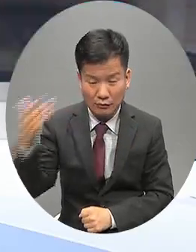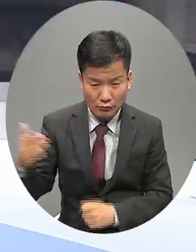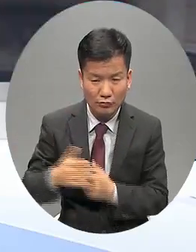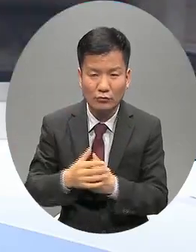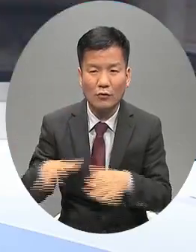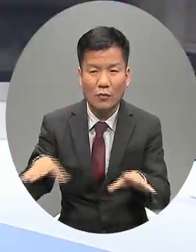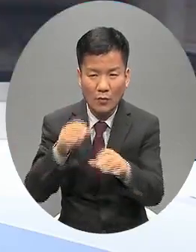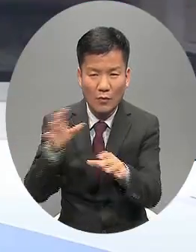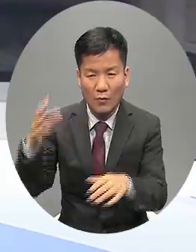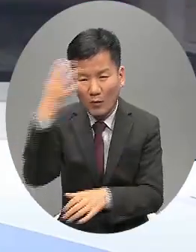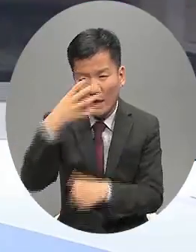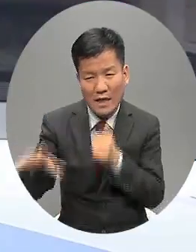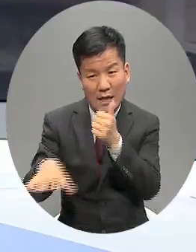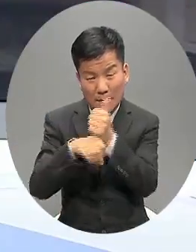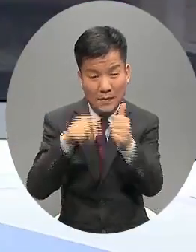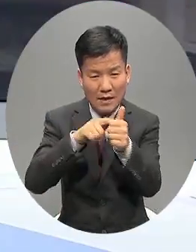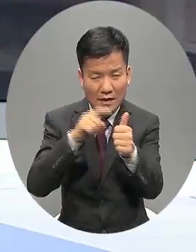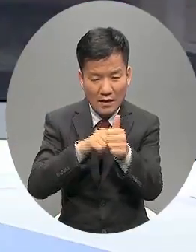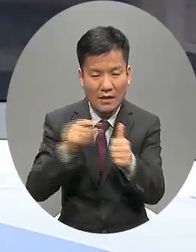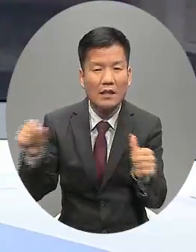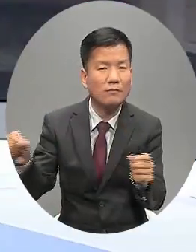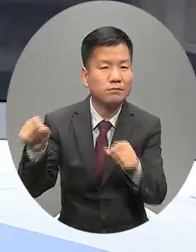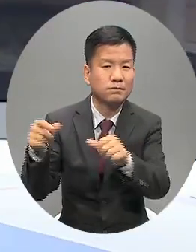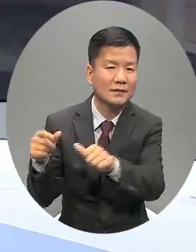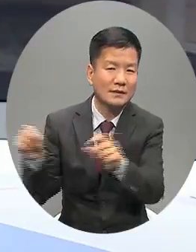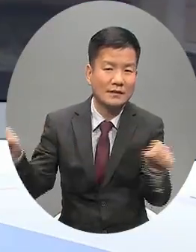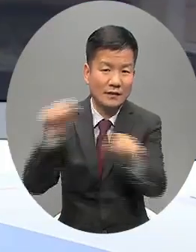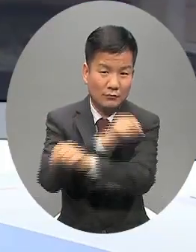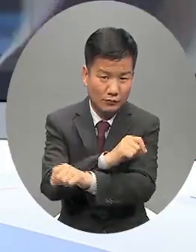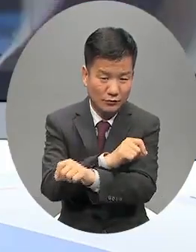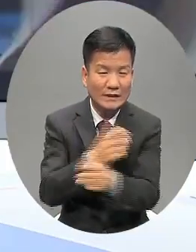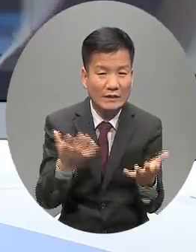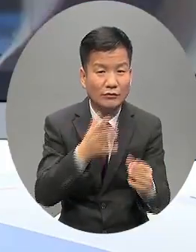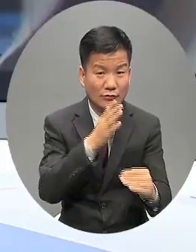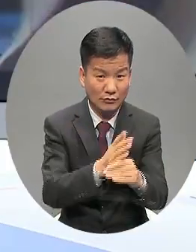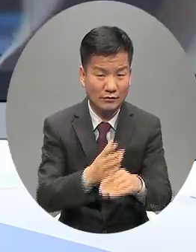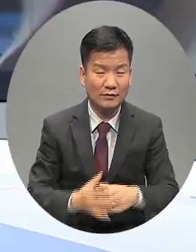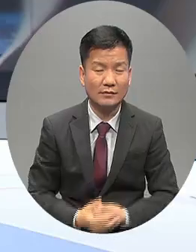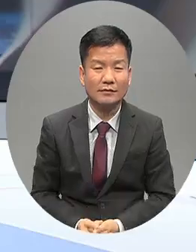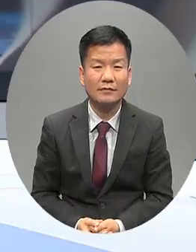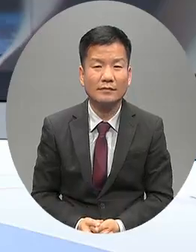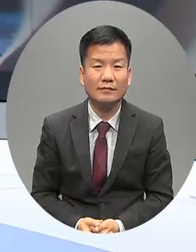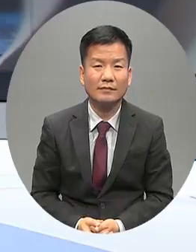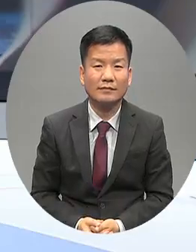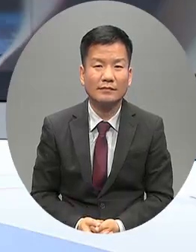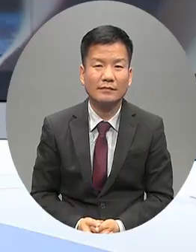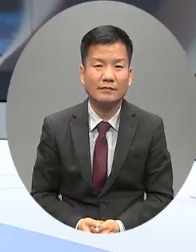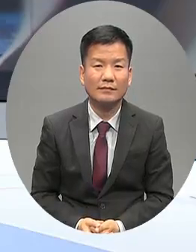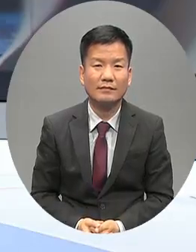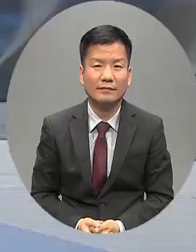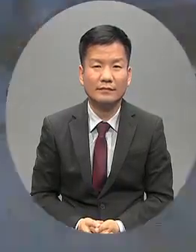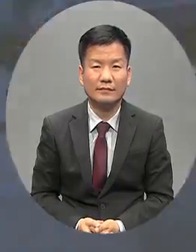업무를 총괄하는 종합 상황실장으로 자리를 옮겼습니다 김은초 기자가 보도합니다